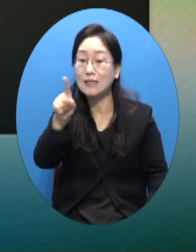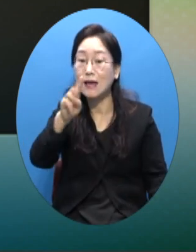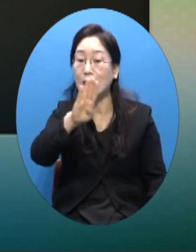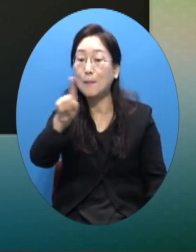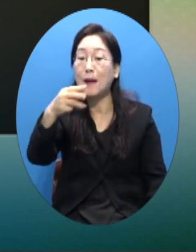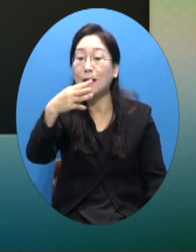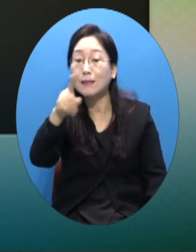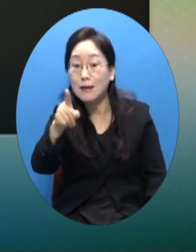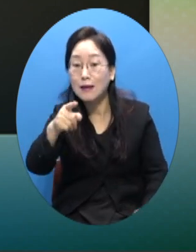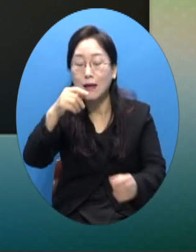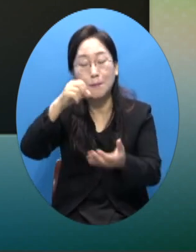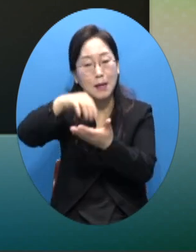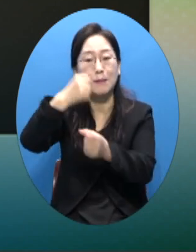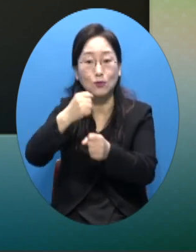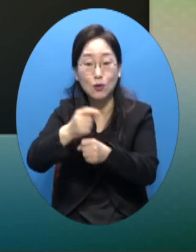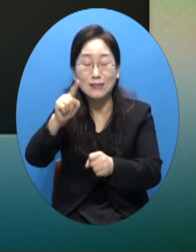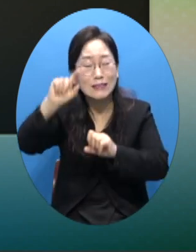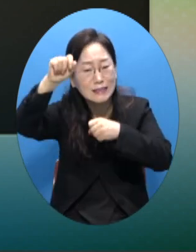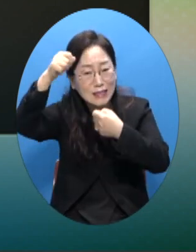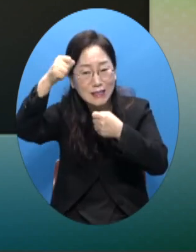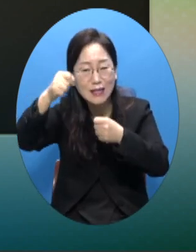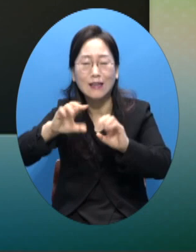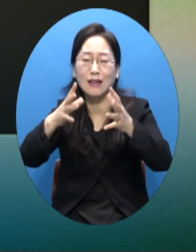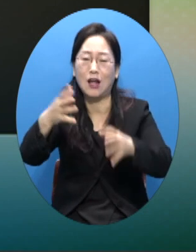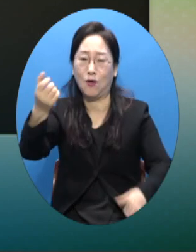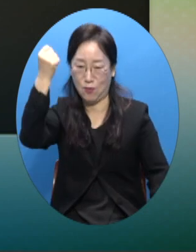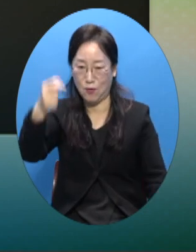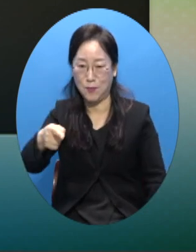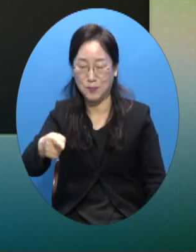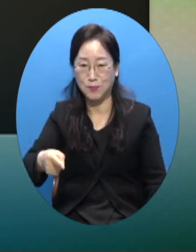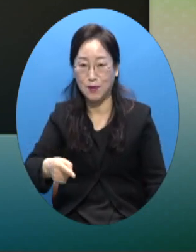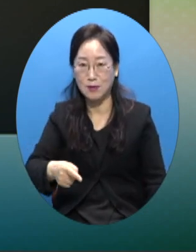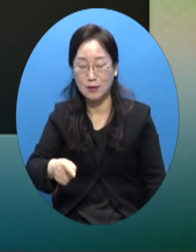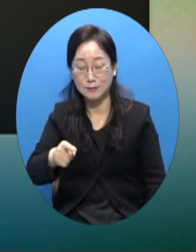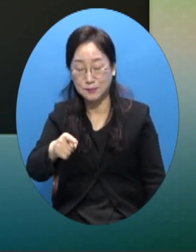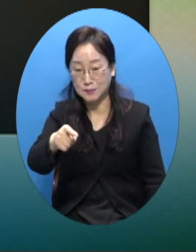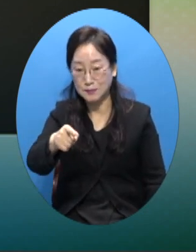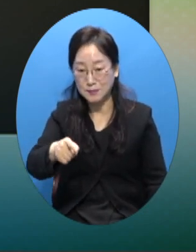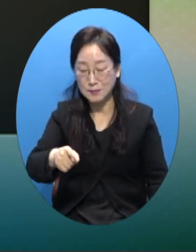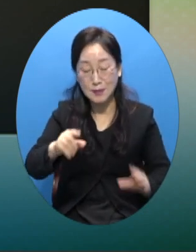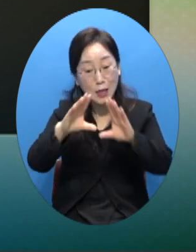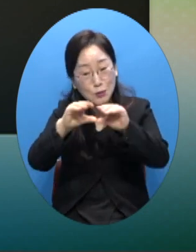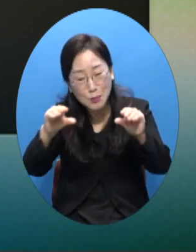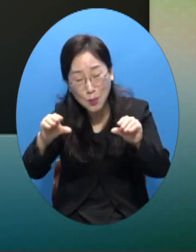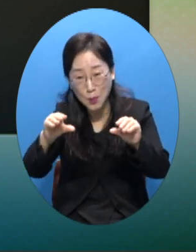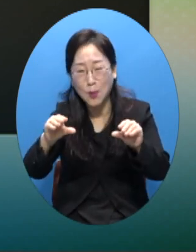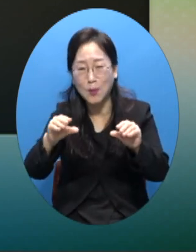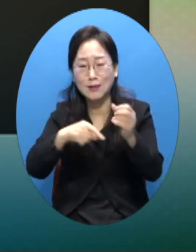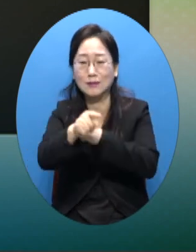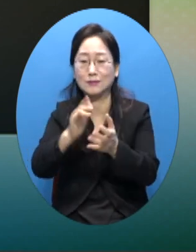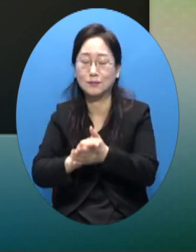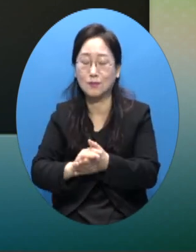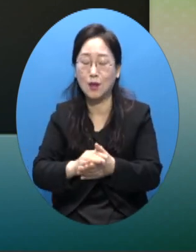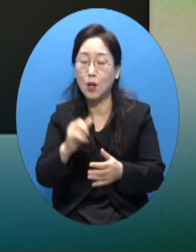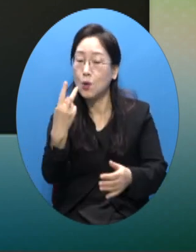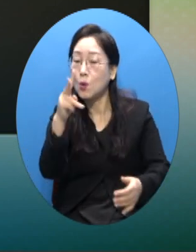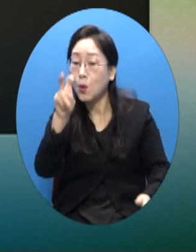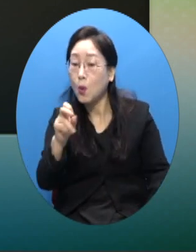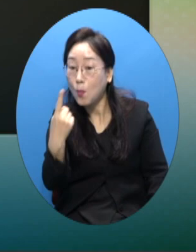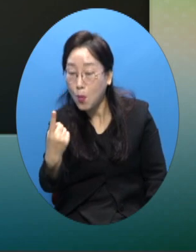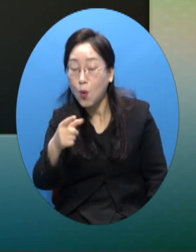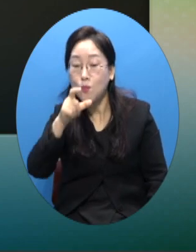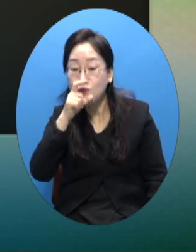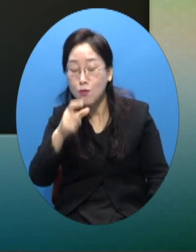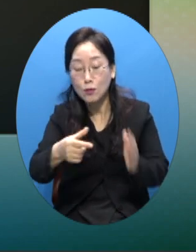말이 슬리퍼라 말입니다 저 빵 모양이 슬리퍼처럼 생각돼서 치아바타 그러는데 밀가루 혐오 물하고 소금만 넣어서 만드는